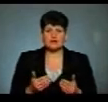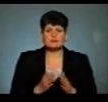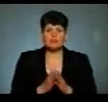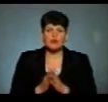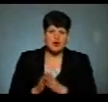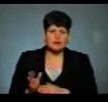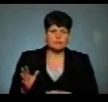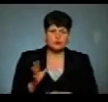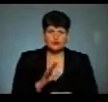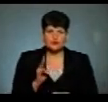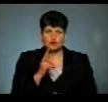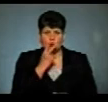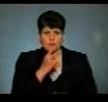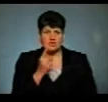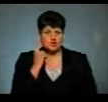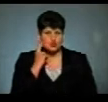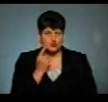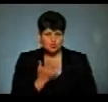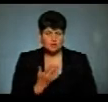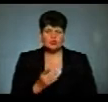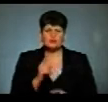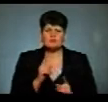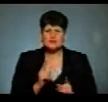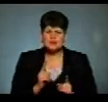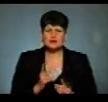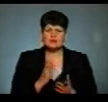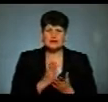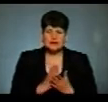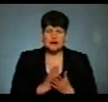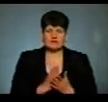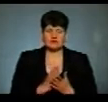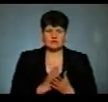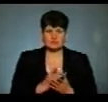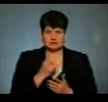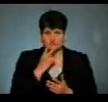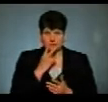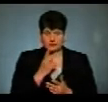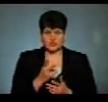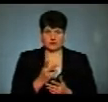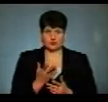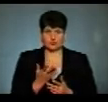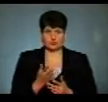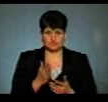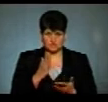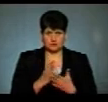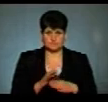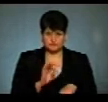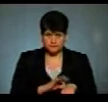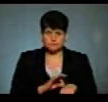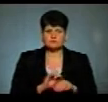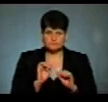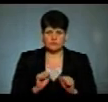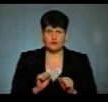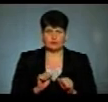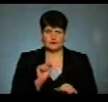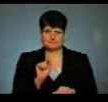проханням до всіх, хто нас бачить і чує, щоб тільки при наявності симптомів виражених люди турбували медиків з приводу обстежень.